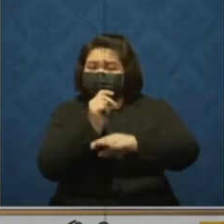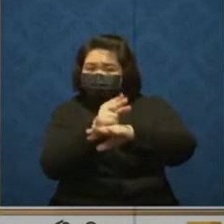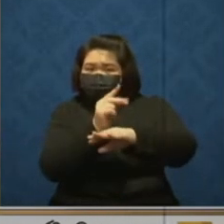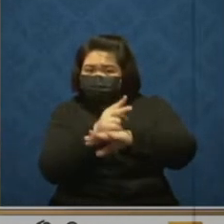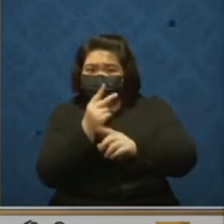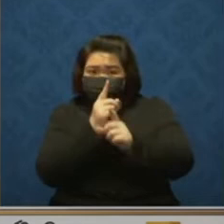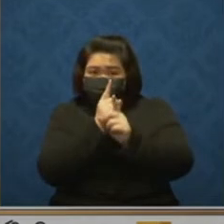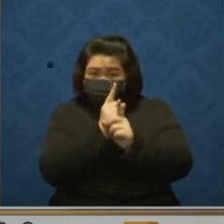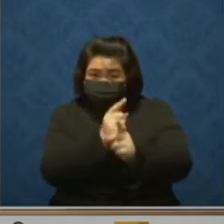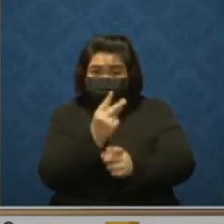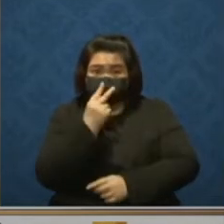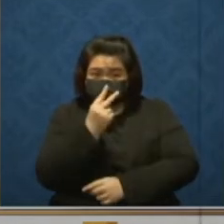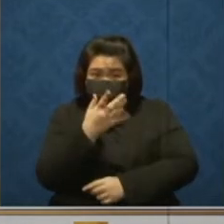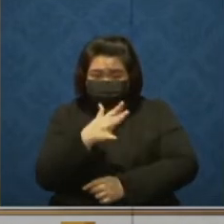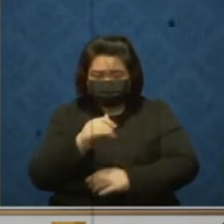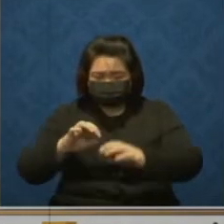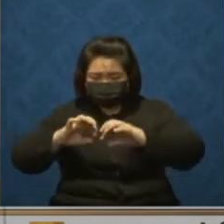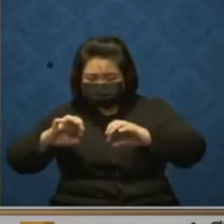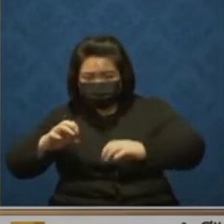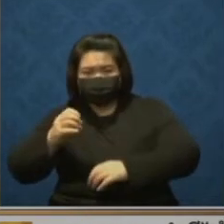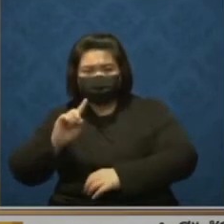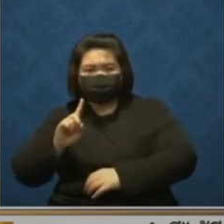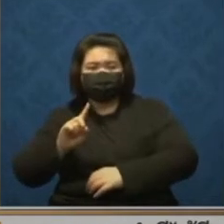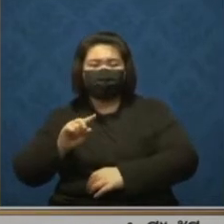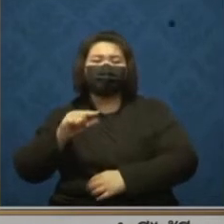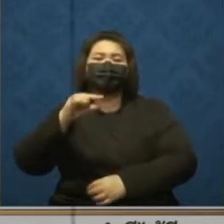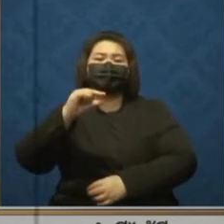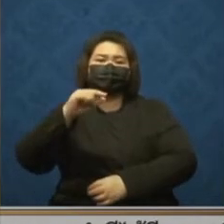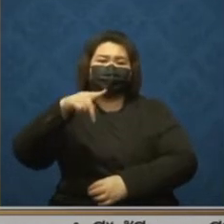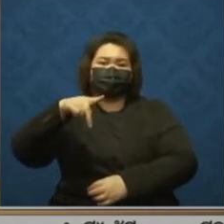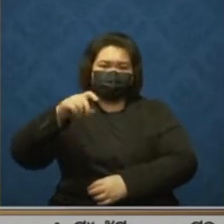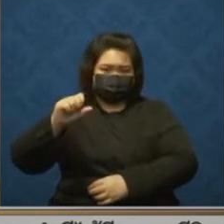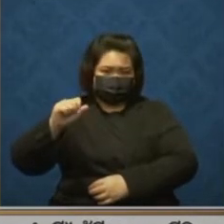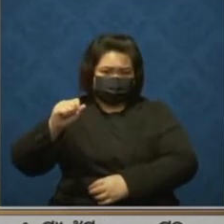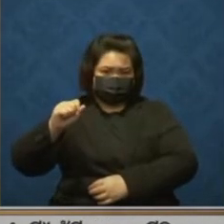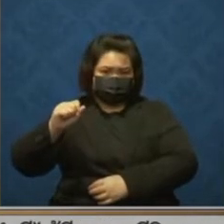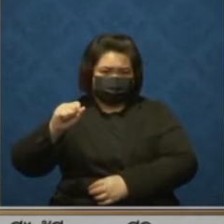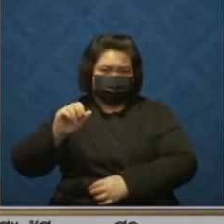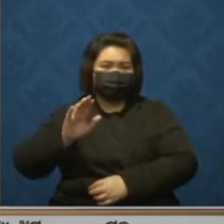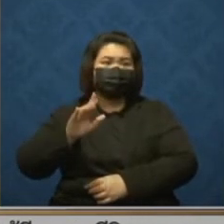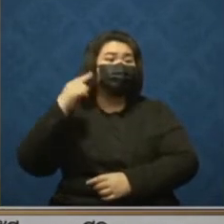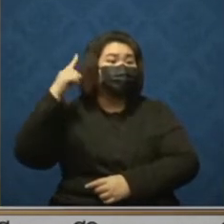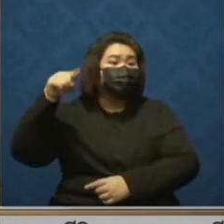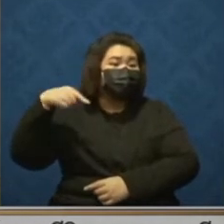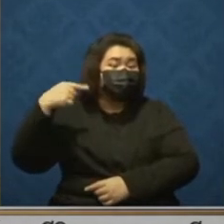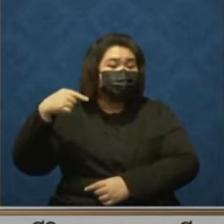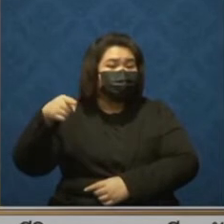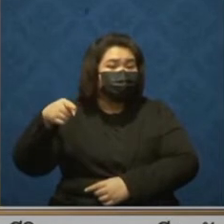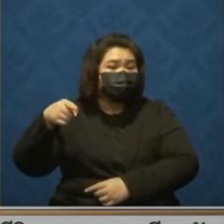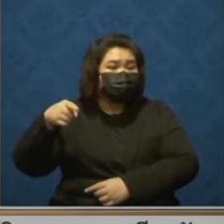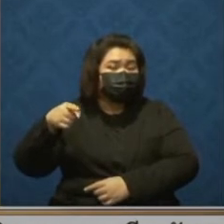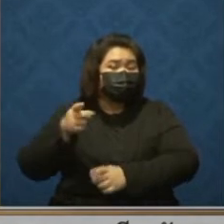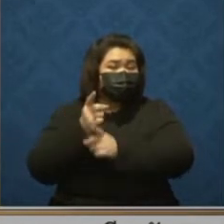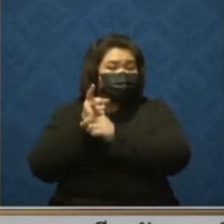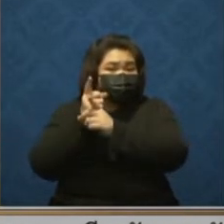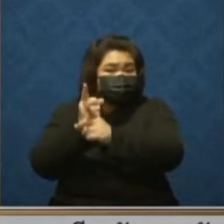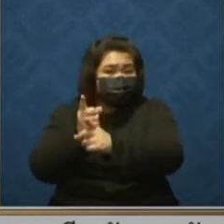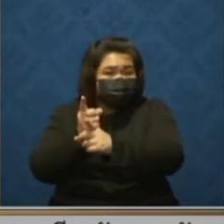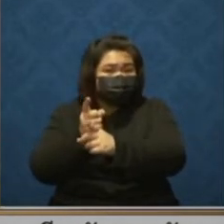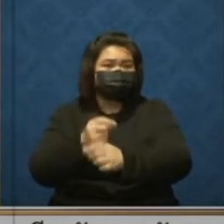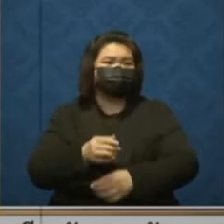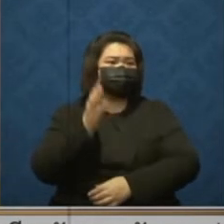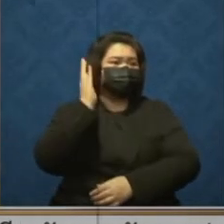จึงมีการติดตามถึงตัวด้วยการติด GPSครับไม่ว่าจะเป็นพรรณิการ์วานิชแล้ว Totoเปลี่ยนแล้วจงเทพ